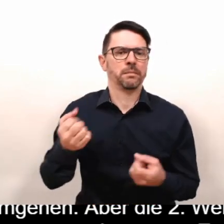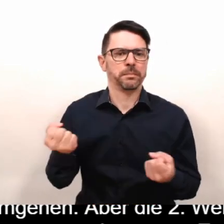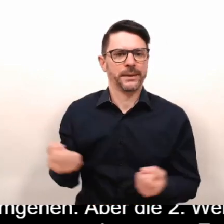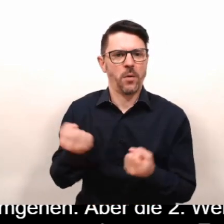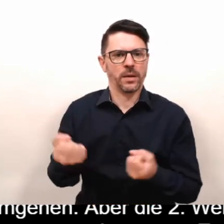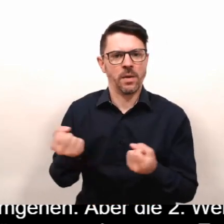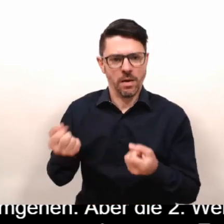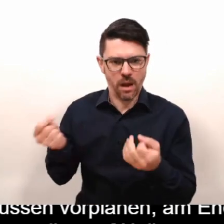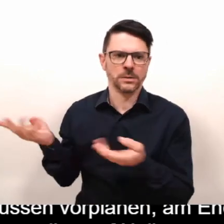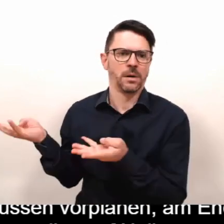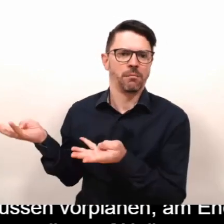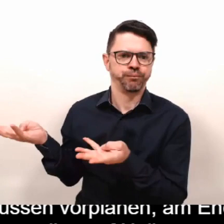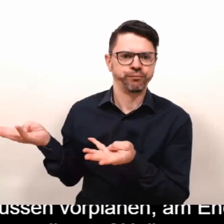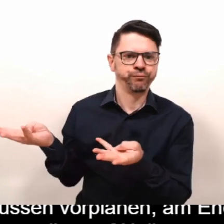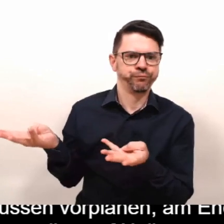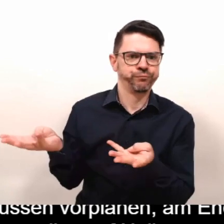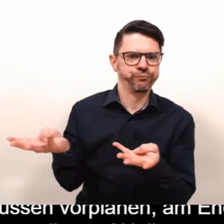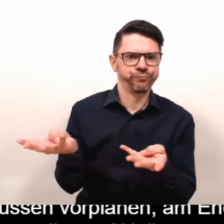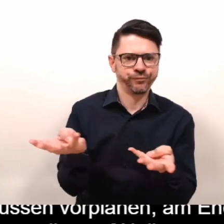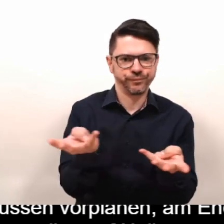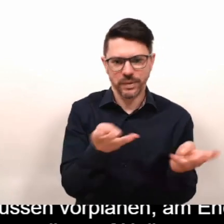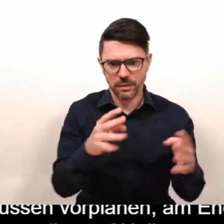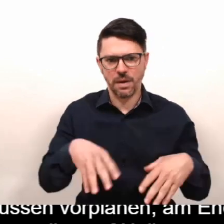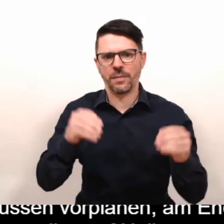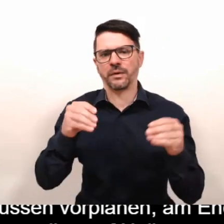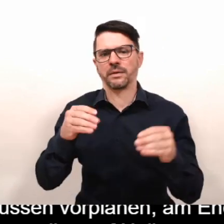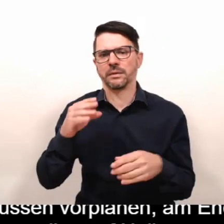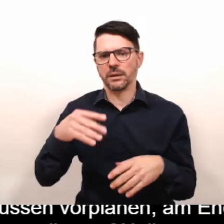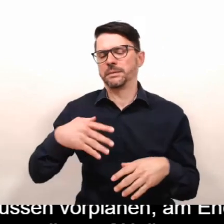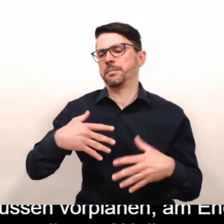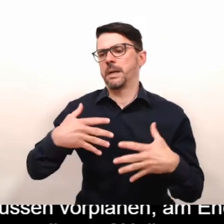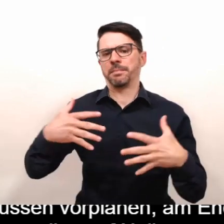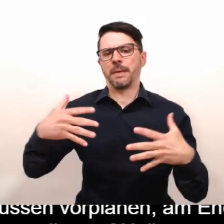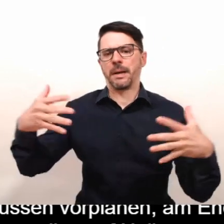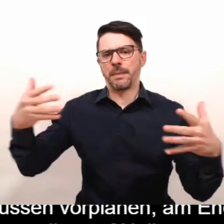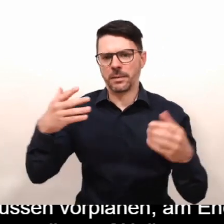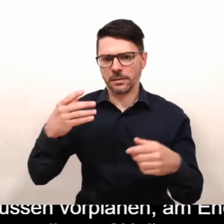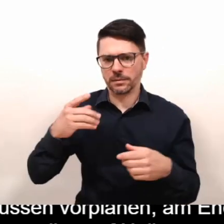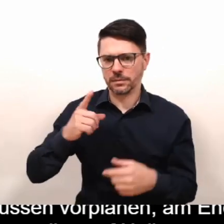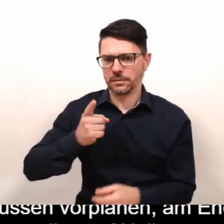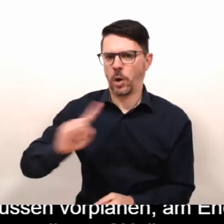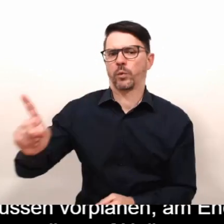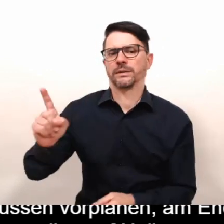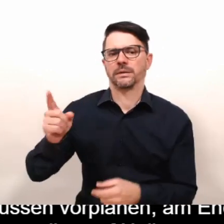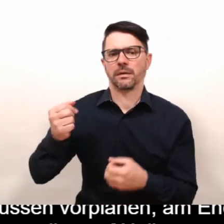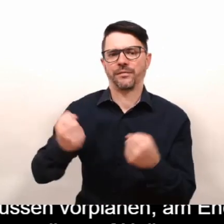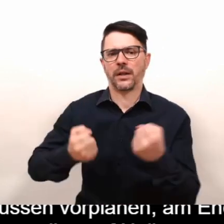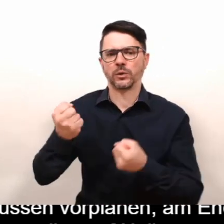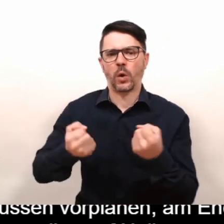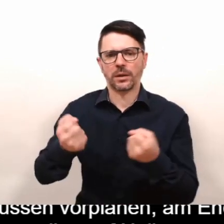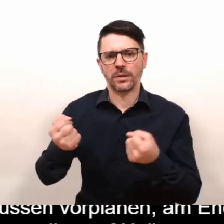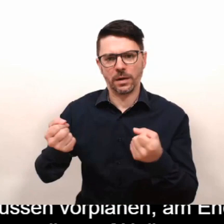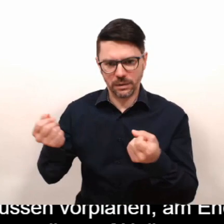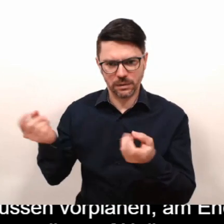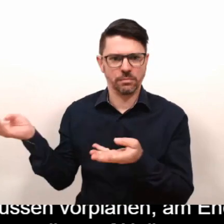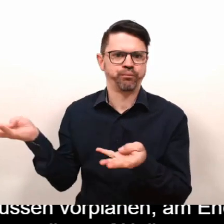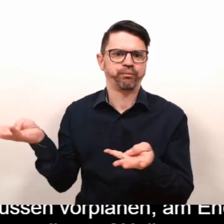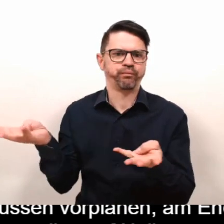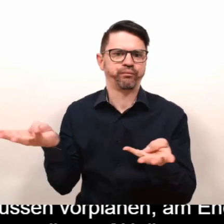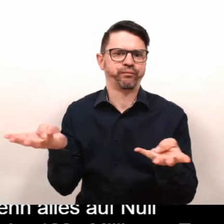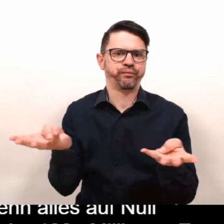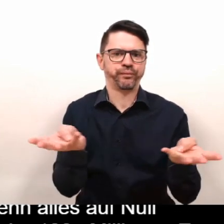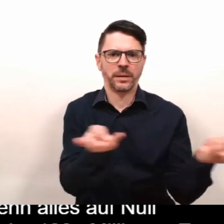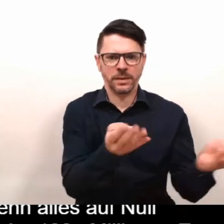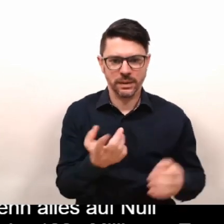können und damit noch mehr Menschen aus der Kurzarbeit nehmen können und wieder in die Vollbeschäftigung bringen. Auch das entlastet am Ende